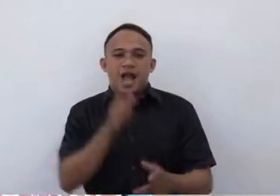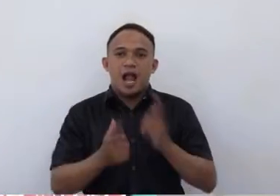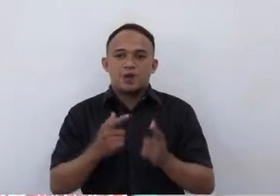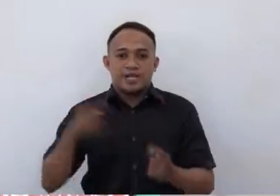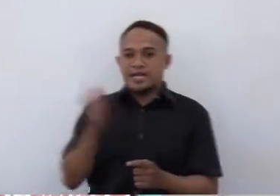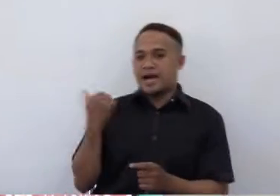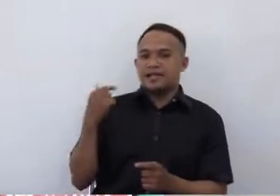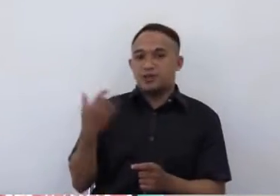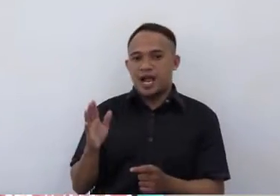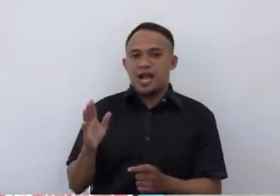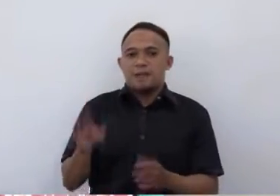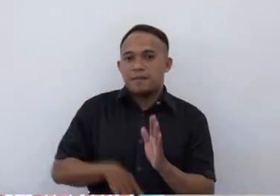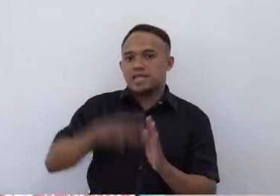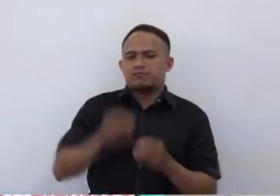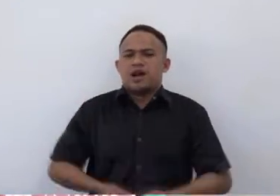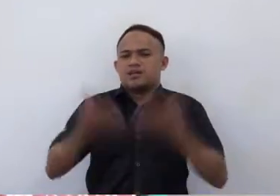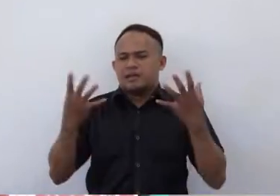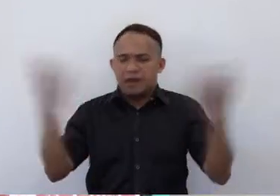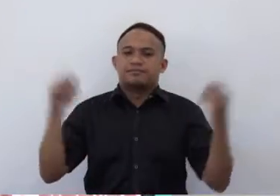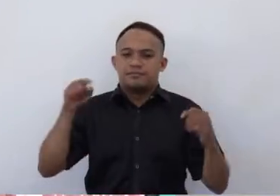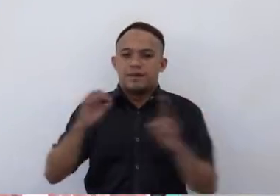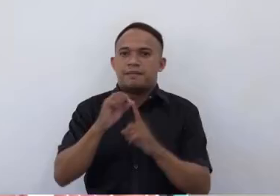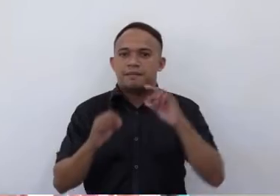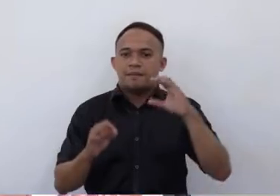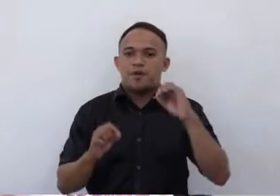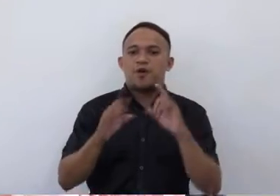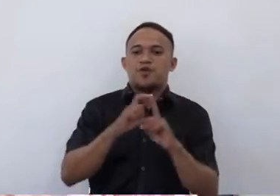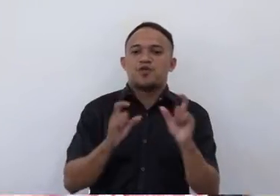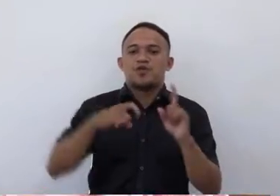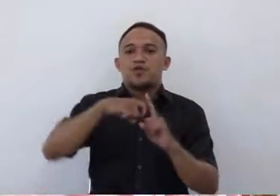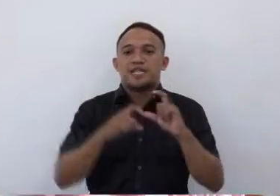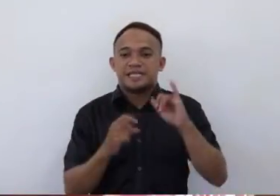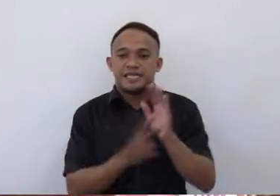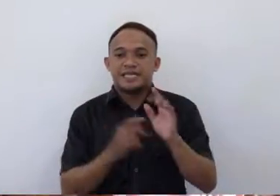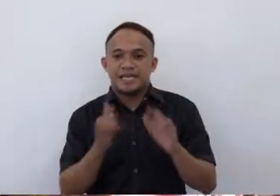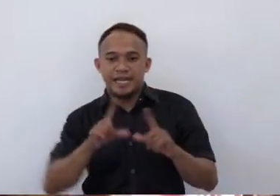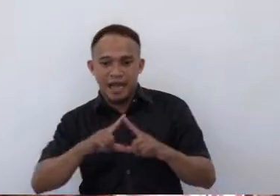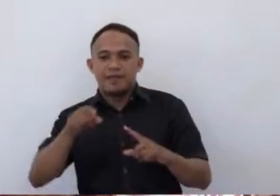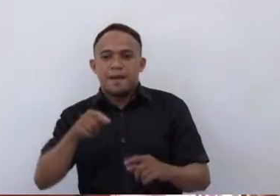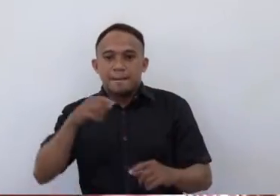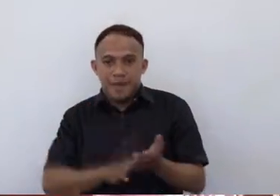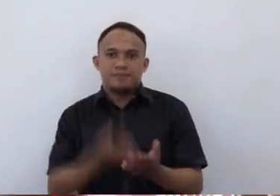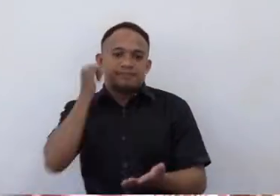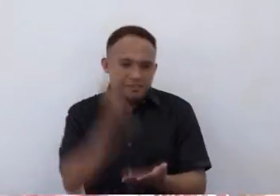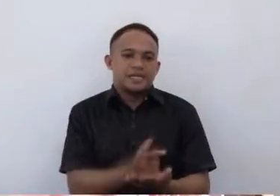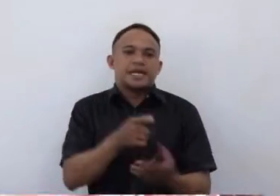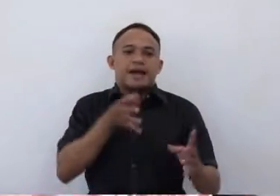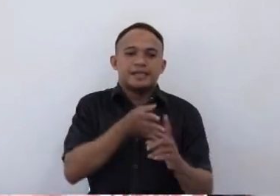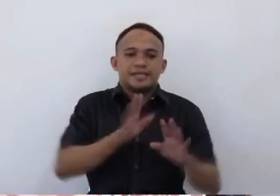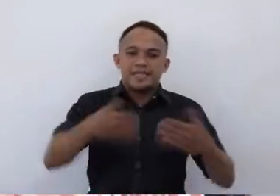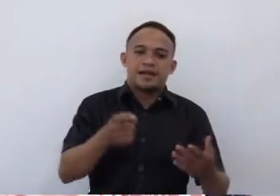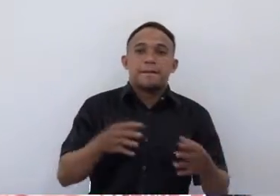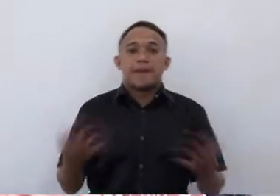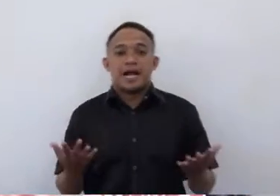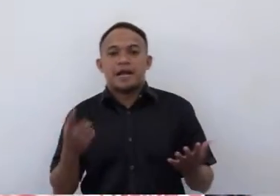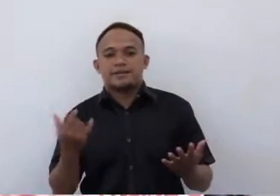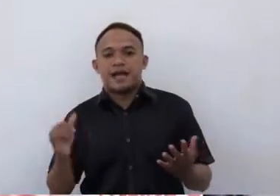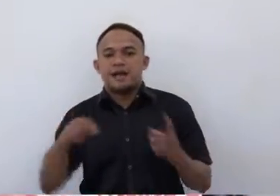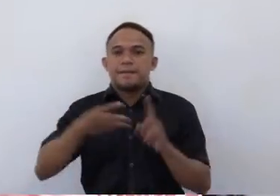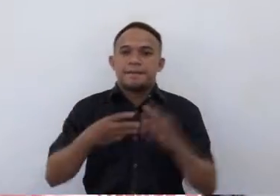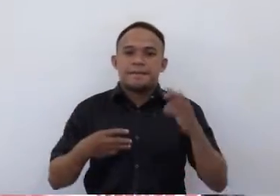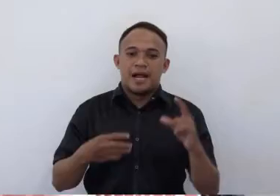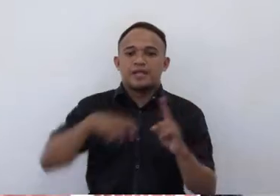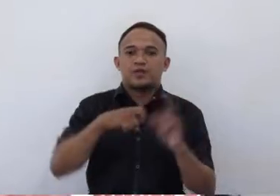sehingga itu harus kita sesuai dengan pedoman bagaimana menanam orang yang